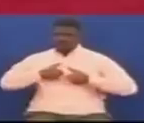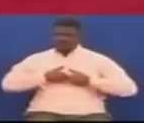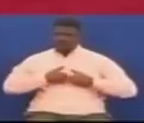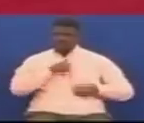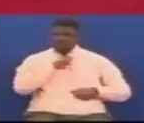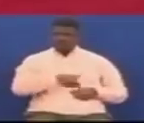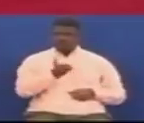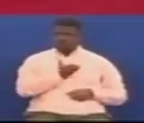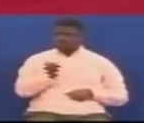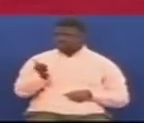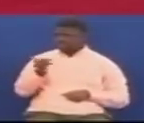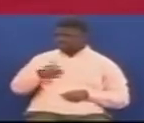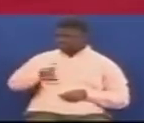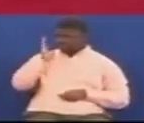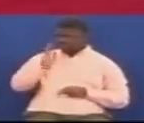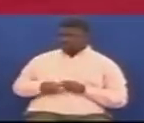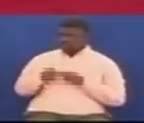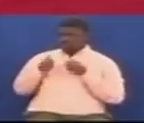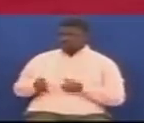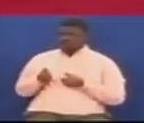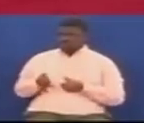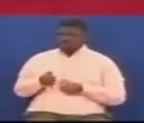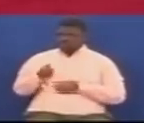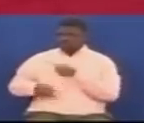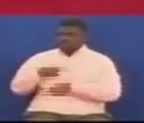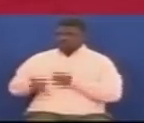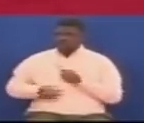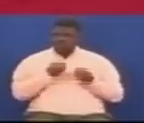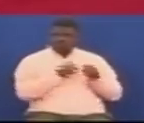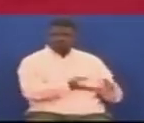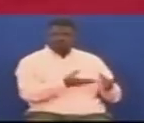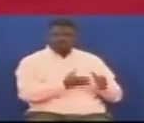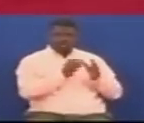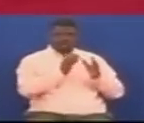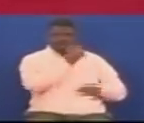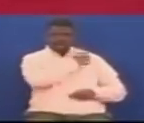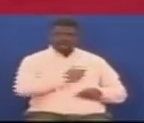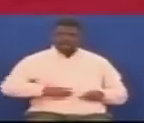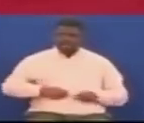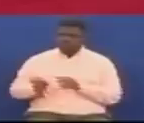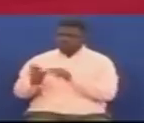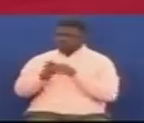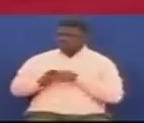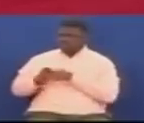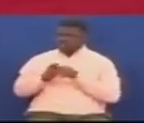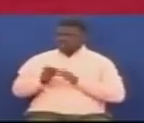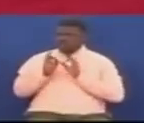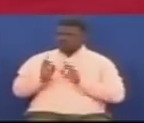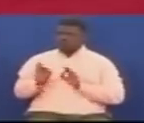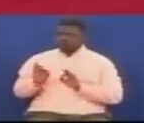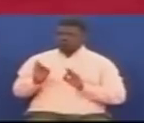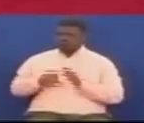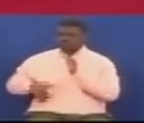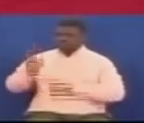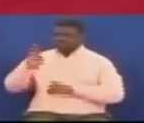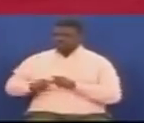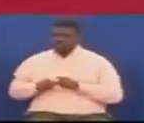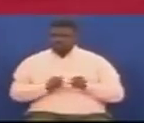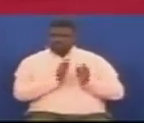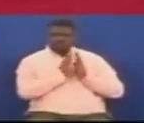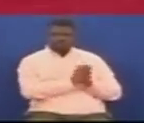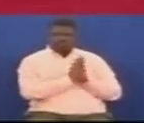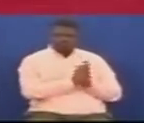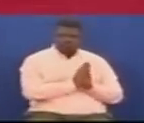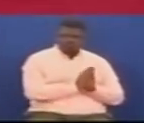wenzangu serikalini tunaahidi kuendelea kumpatia Mheshimiwa Rais ushirikiano wa hali ya juu. Aidha, ninamshukuru